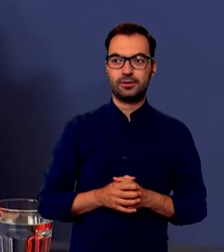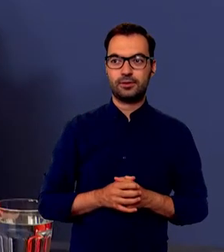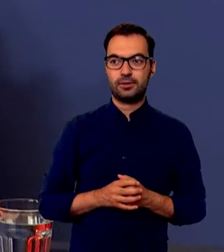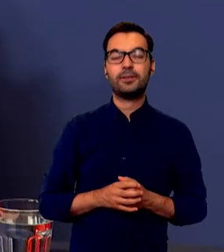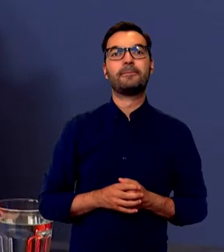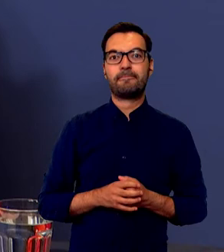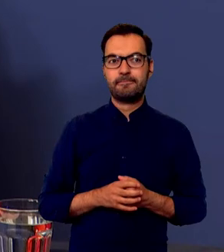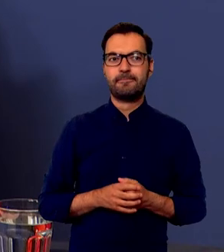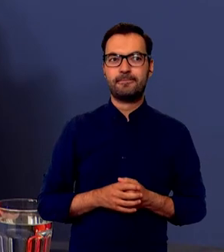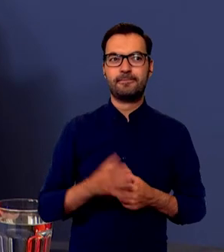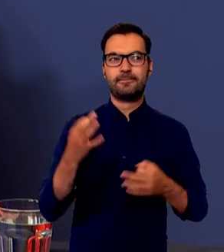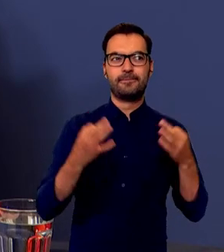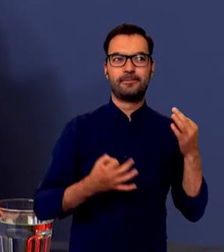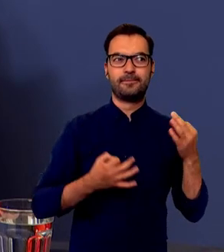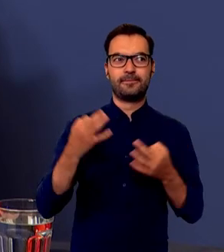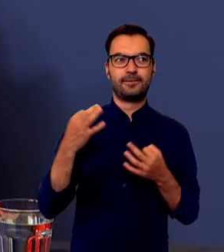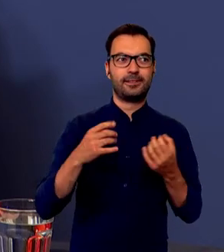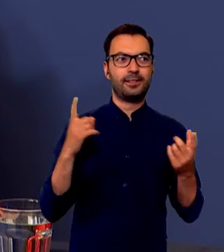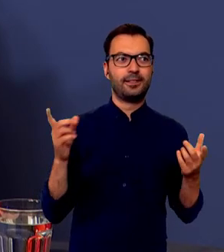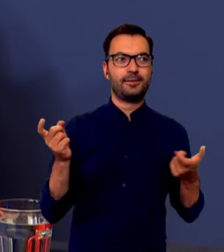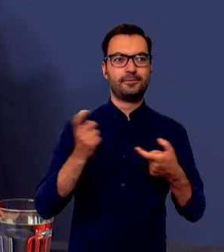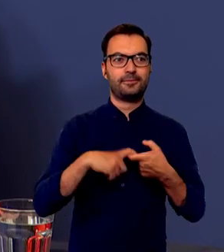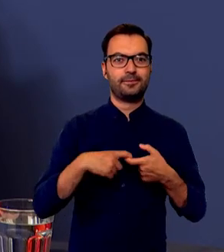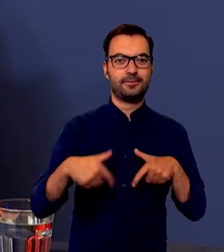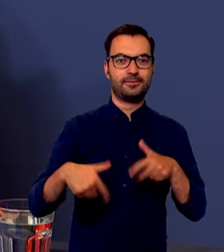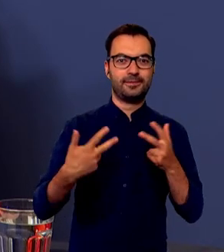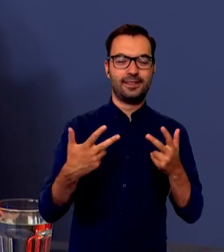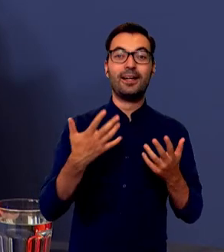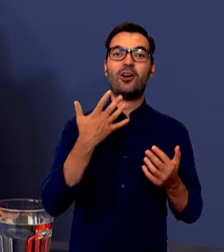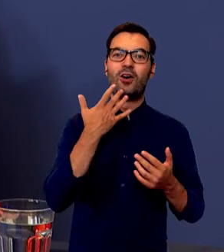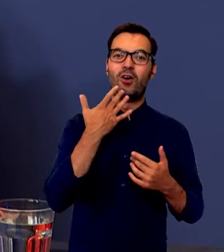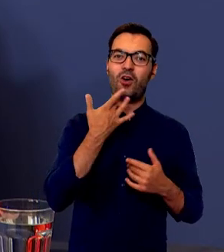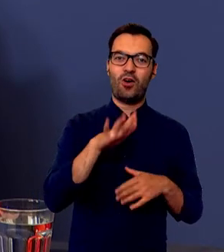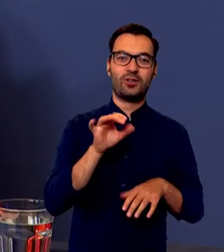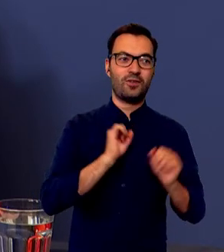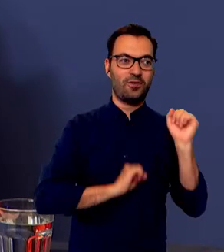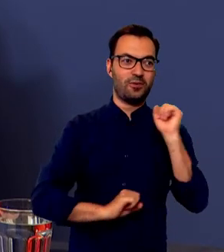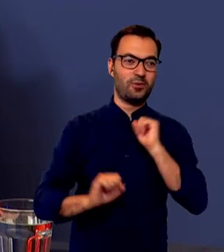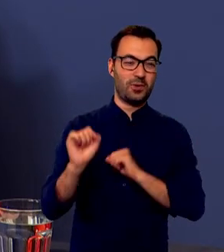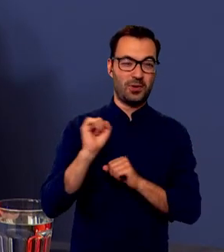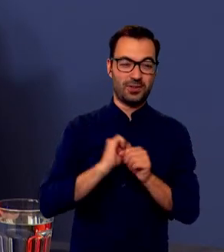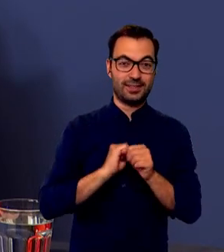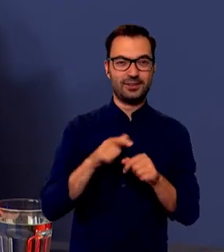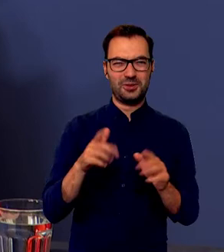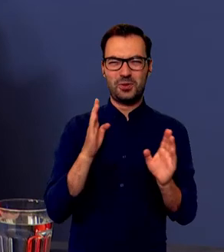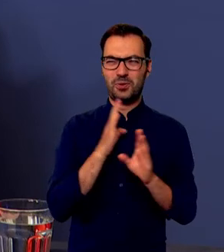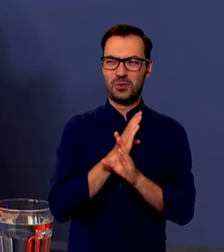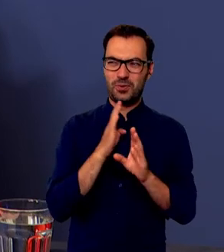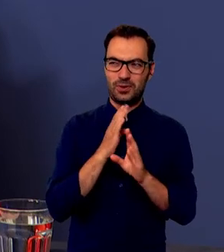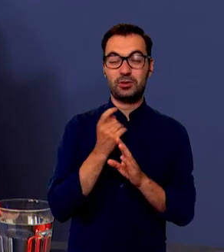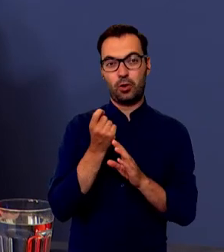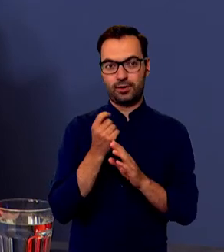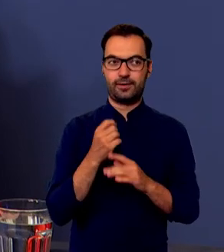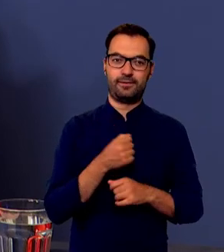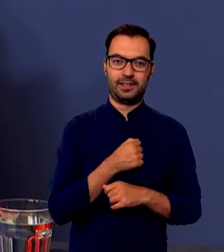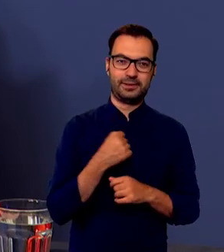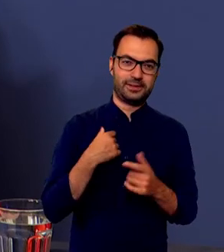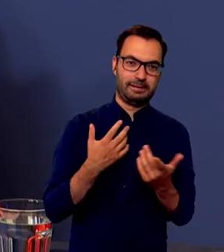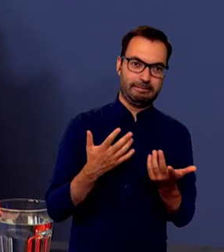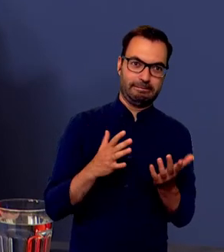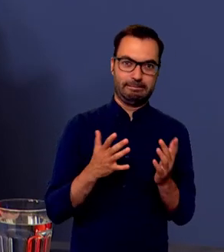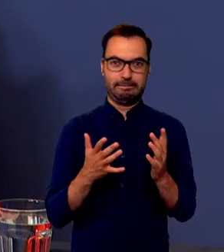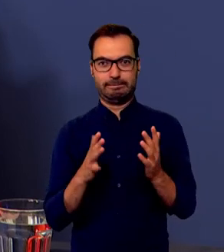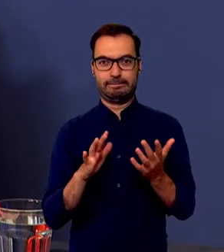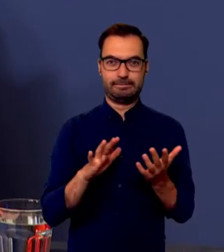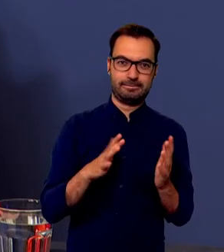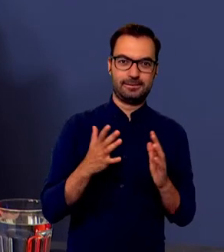No właśnie zastanawiam się, czy to połączenie między gorącymi Włochami, a nieco mniej gorącą Warszawą i Polską, chociaż